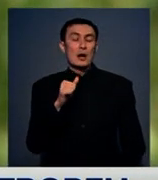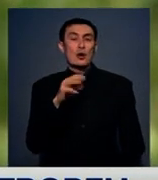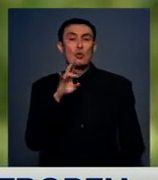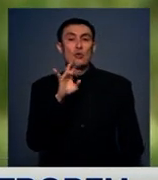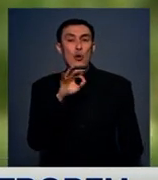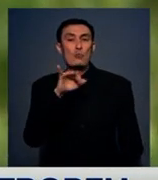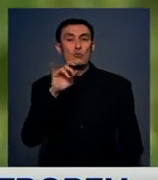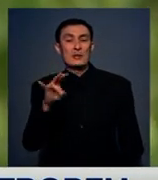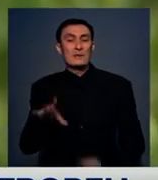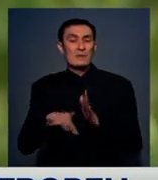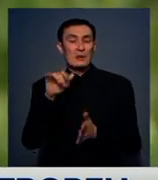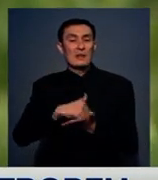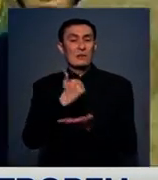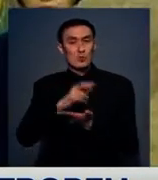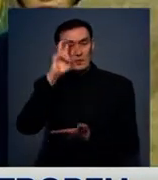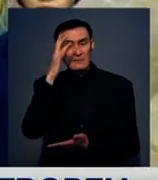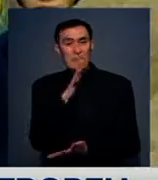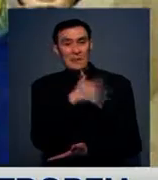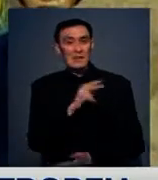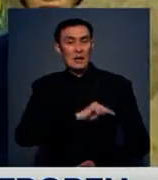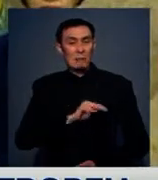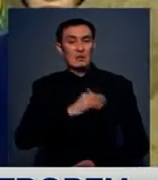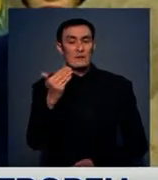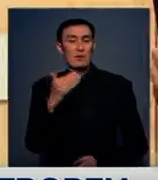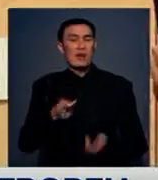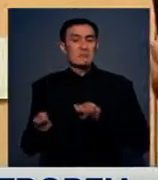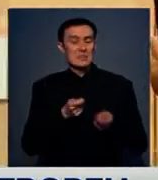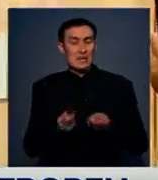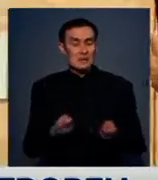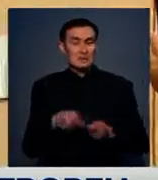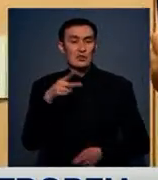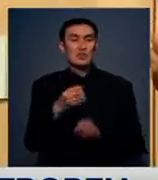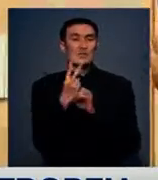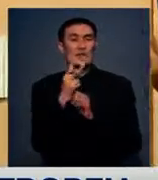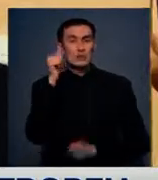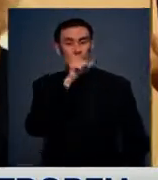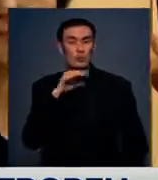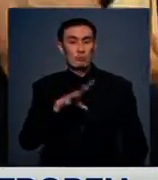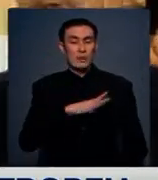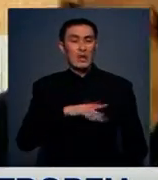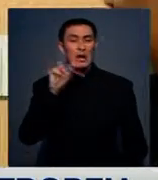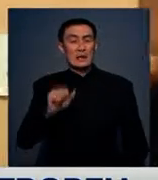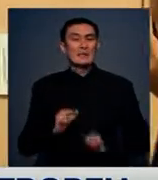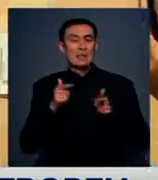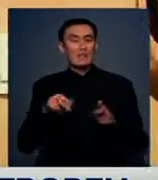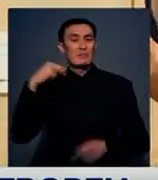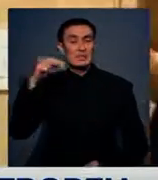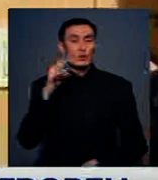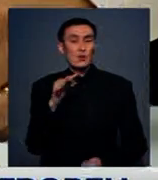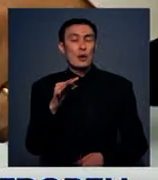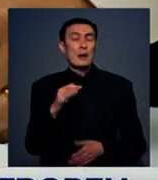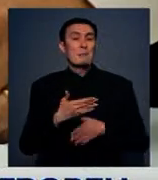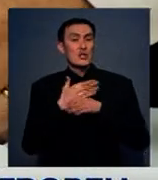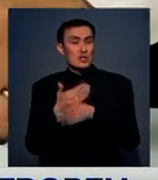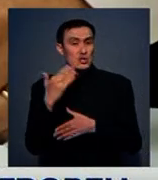и после его избрания главой государства 5 лет работал в его администрации. В 2012 году стал кандидатом в президенты, но даже